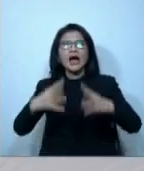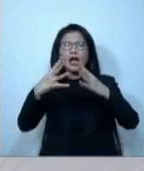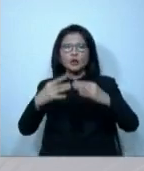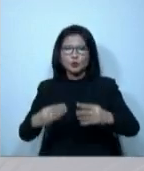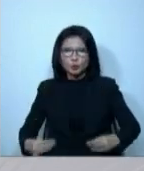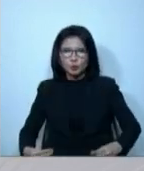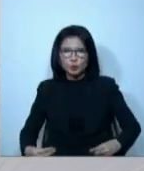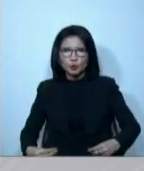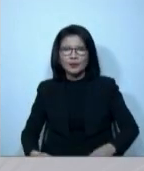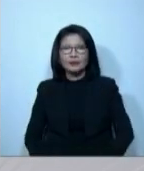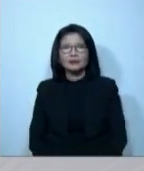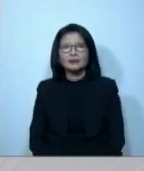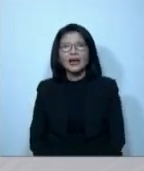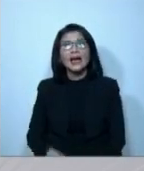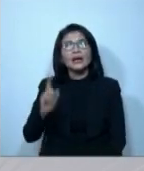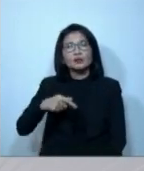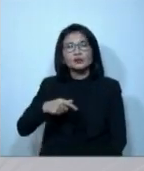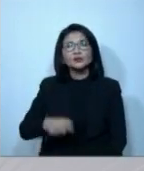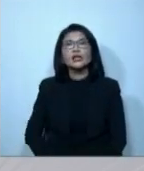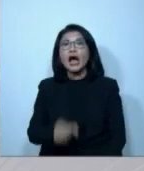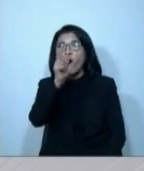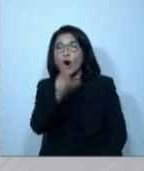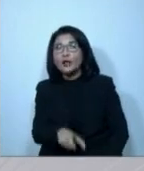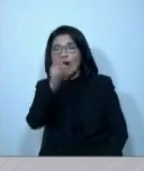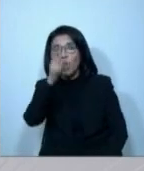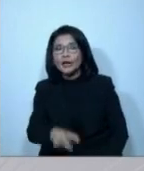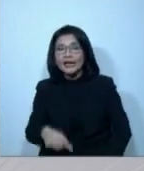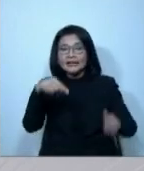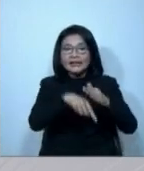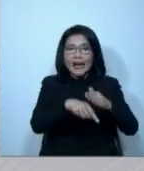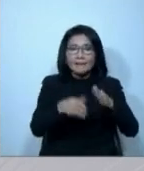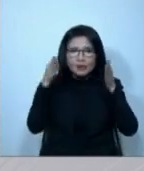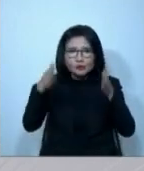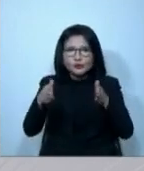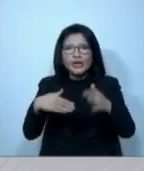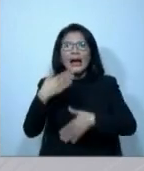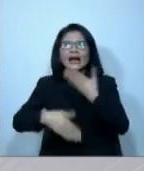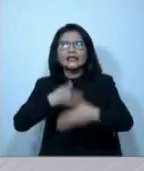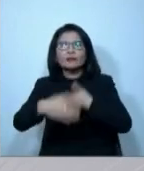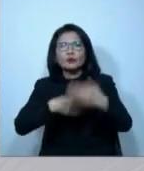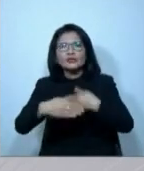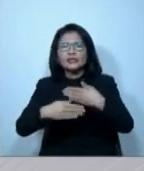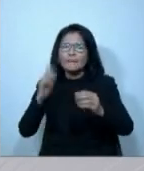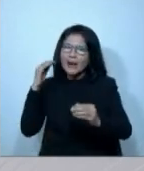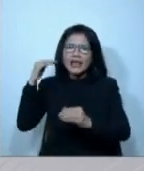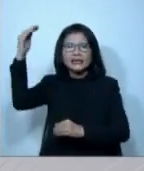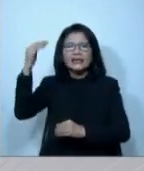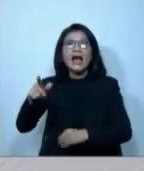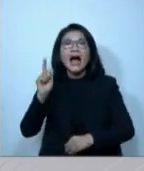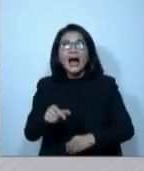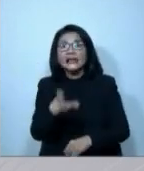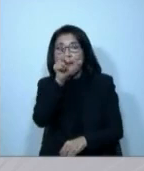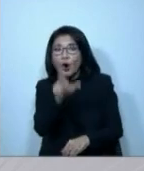Dan ketika fenomena ordal itu bukan hanya di masyarakat tapi di proses yang paling puncak terjadi